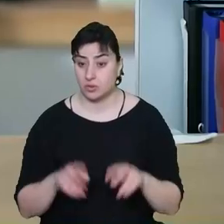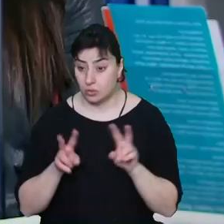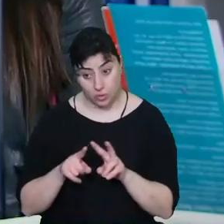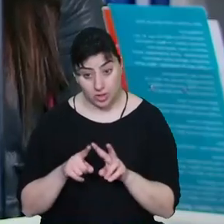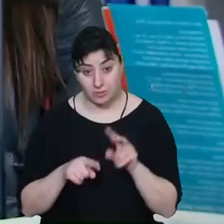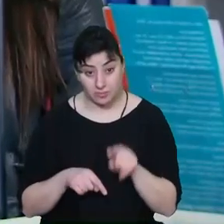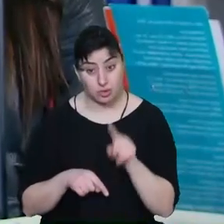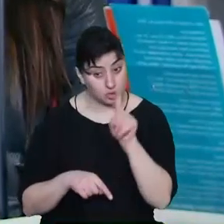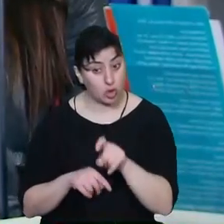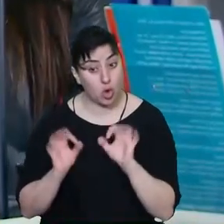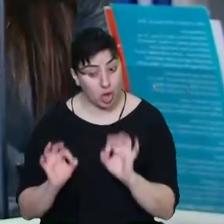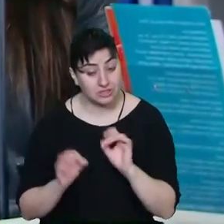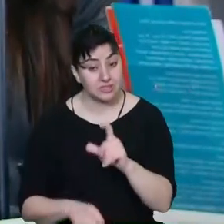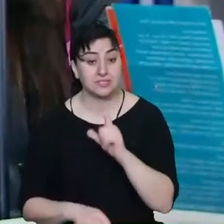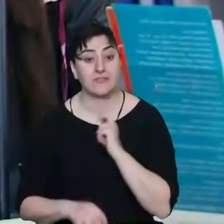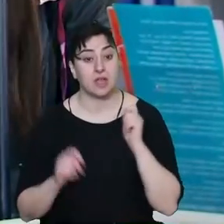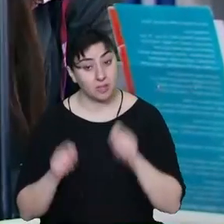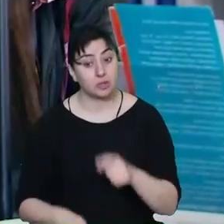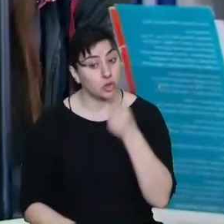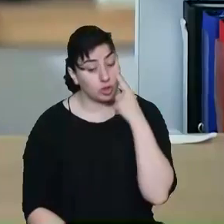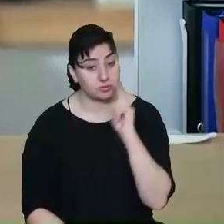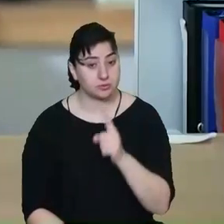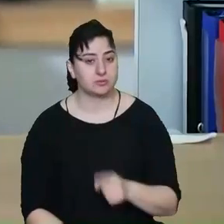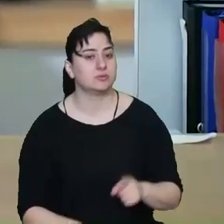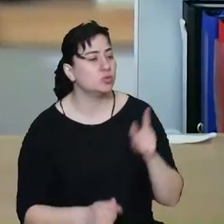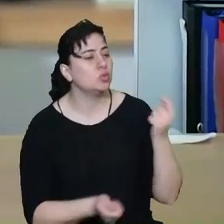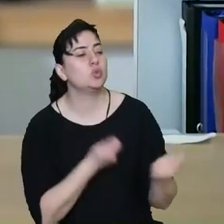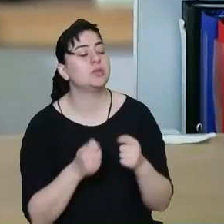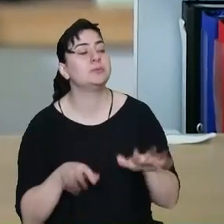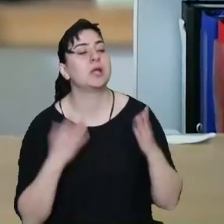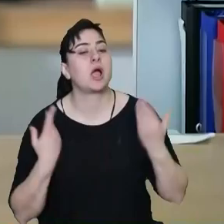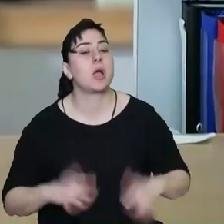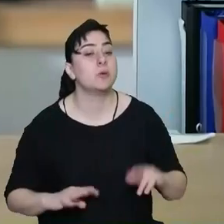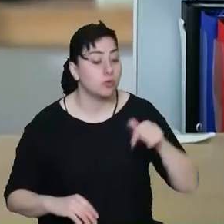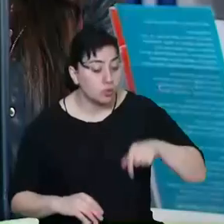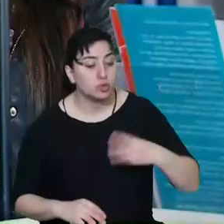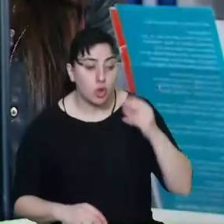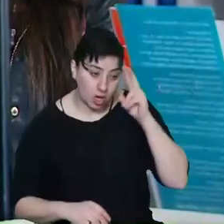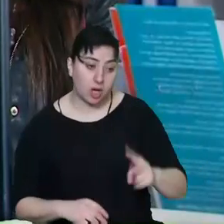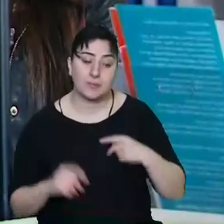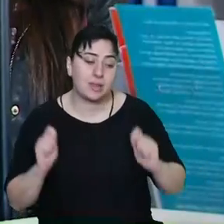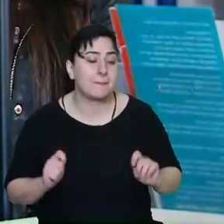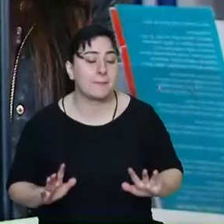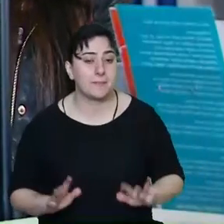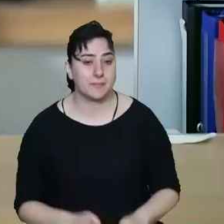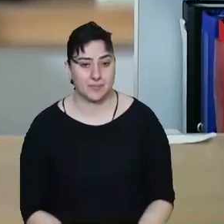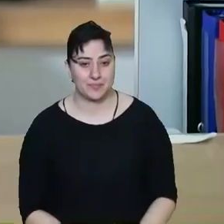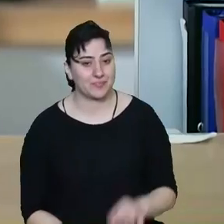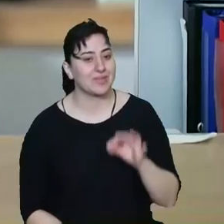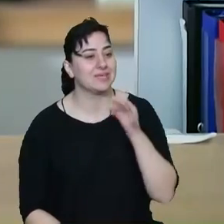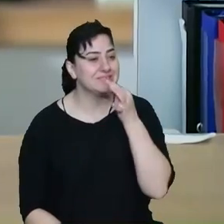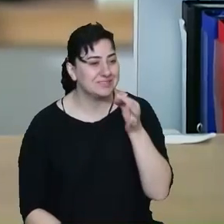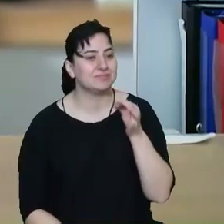bu bilmeceyi sana sorarım, sen de cevaplarsın, görürsün bak. Boşuna uğraşmayın müdür bey, bugün çok kararlıyım.